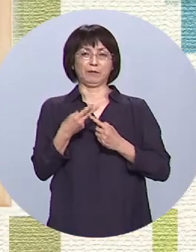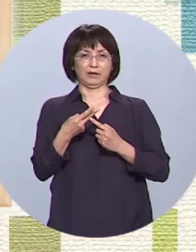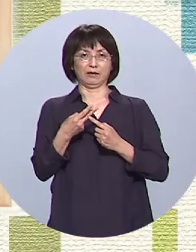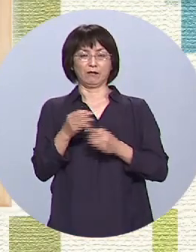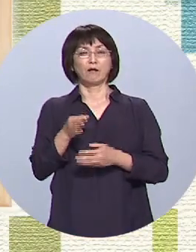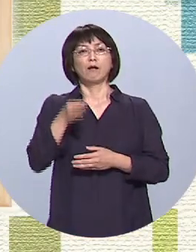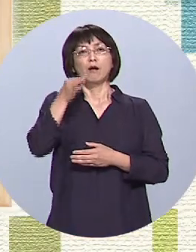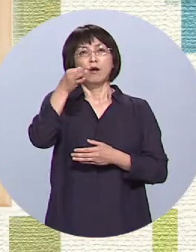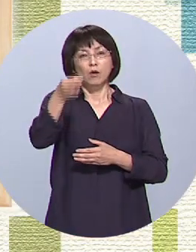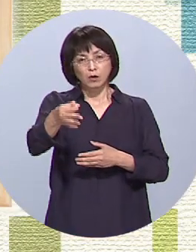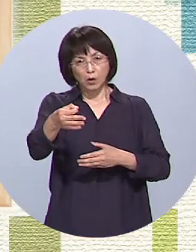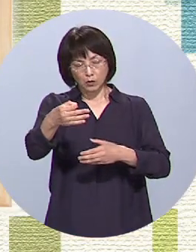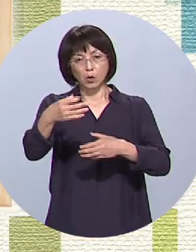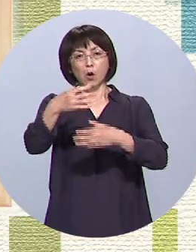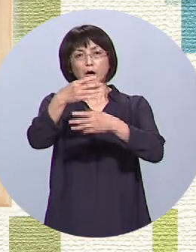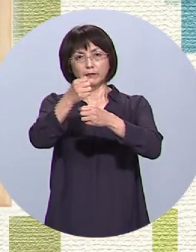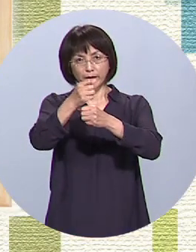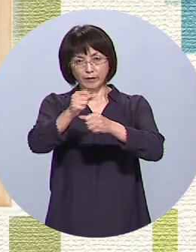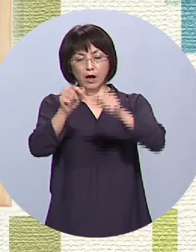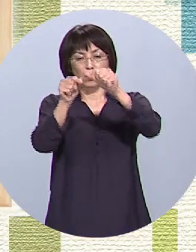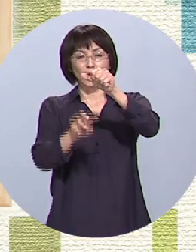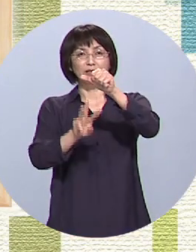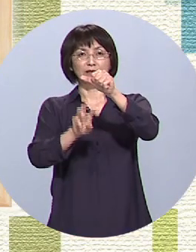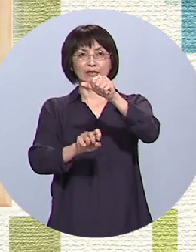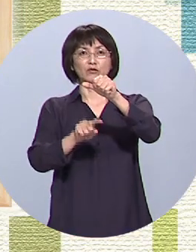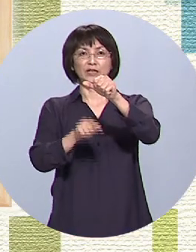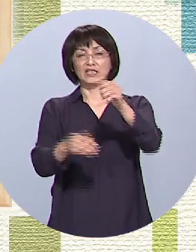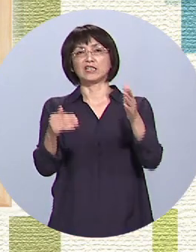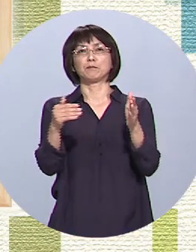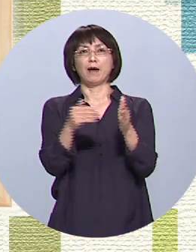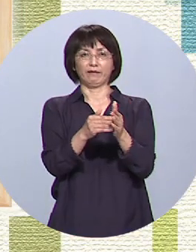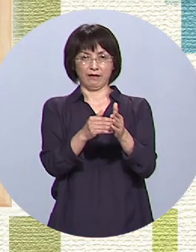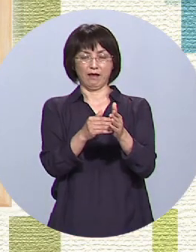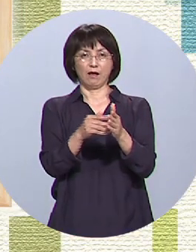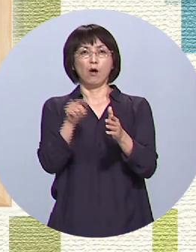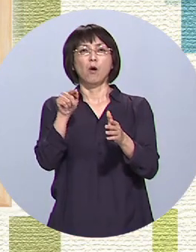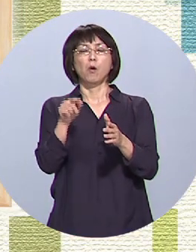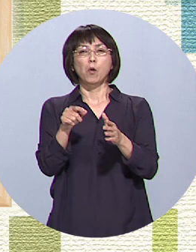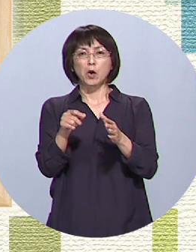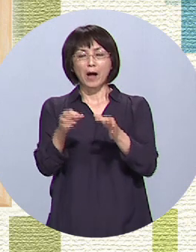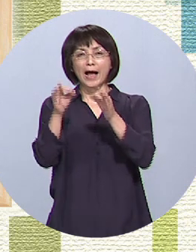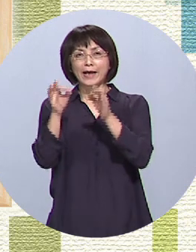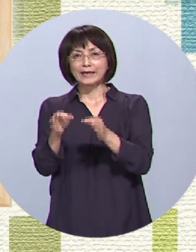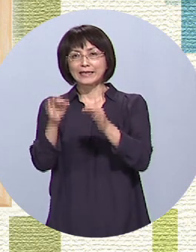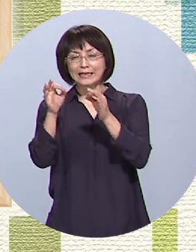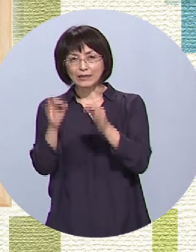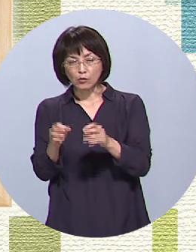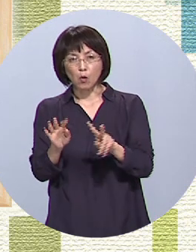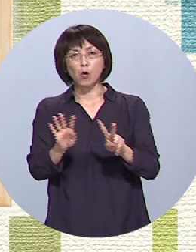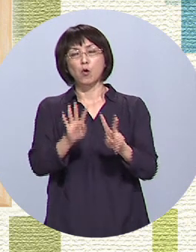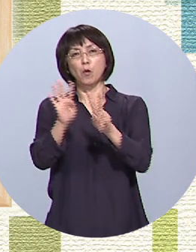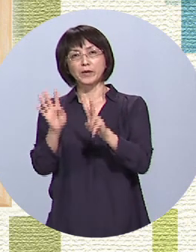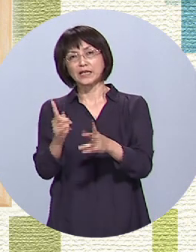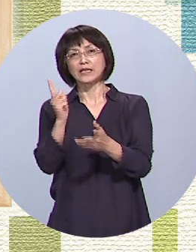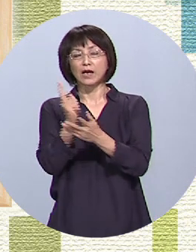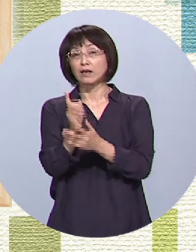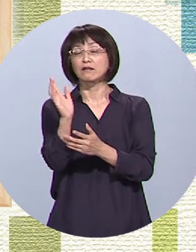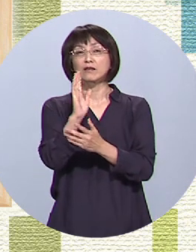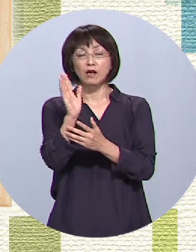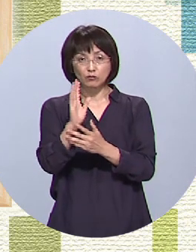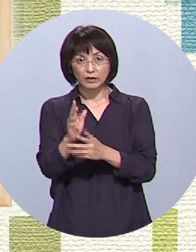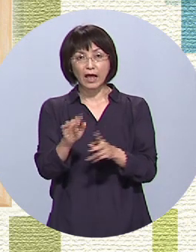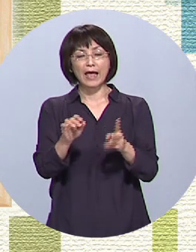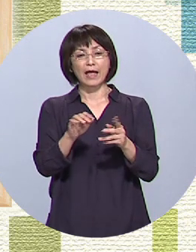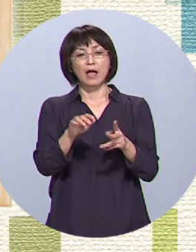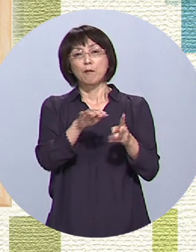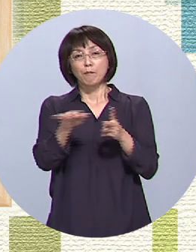限は今月31日木曜日までです。 これ金融機関やコンビニだけじゃなくてパソコンとかスマホからでも支払える。すごい